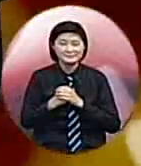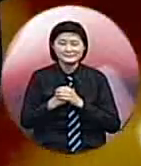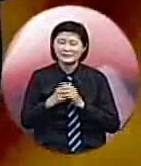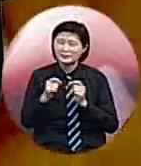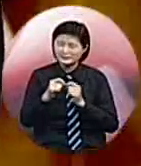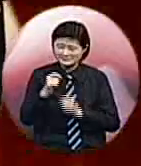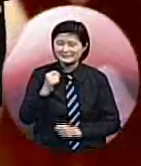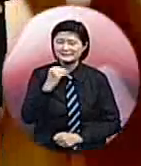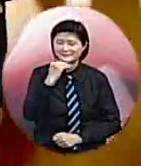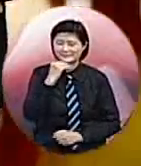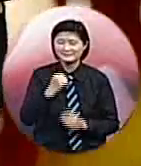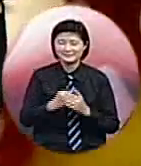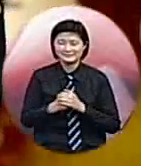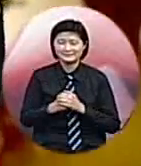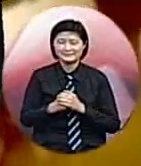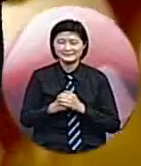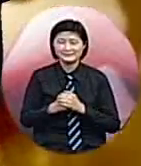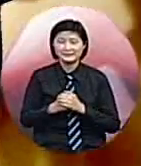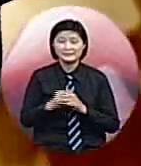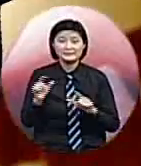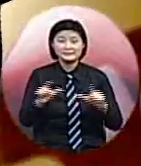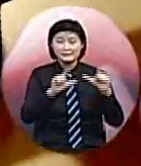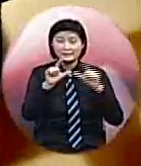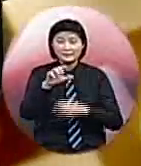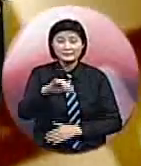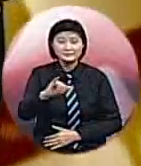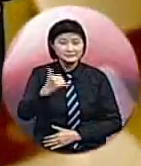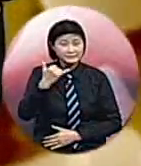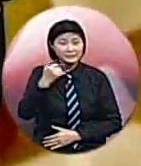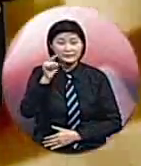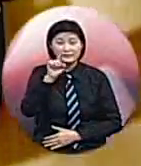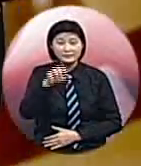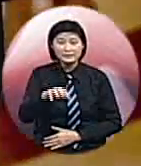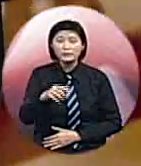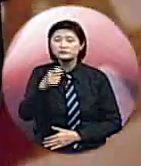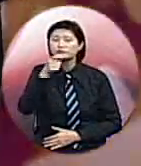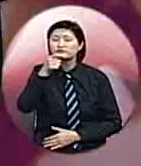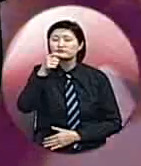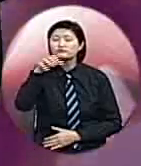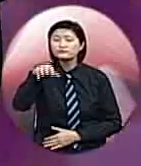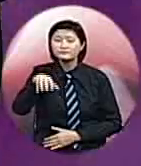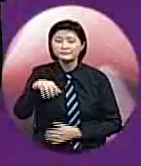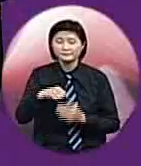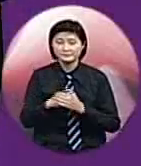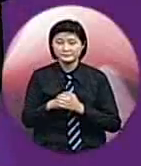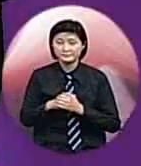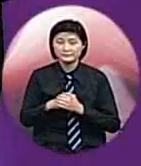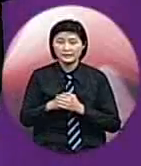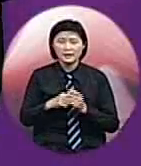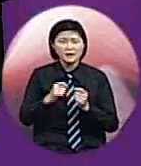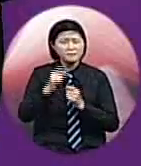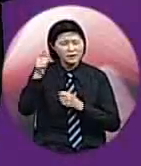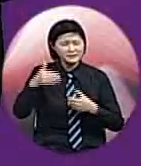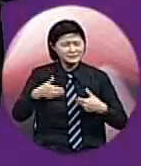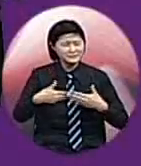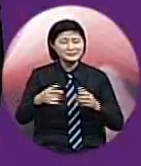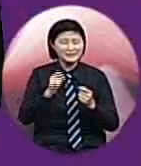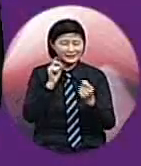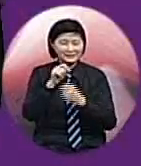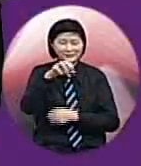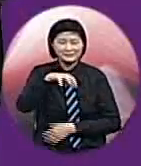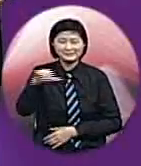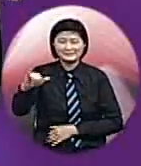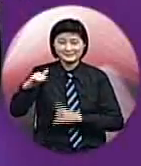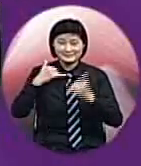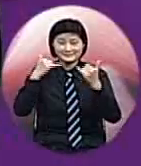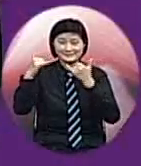오래 기다렸어요. 네. 자, 어디에서 전화 주셨나요? 수원인데요. 네, 오늘 수원. 멀리 갈 필요가 없네. 가까운 데서 오늘